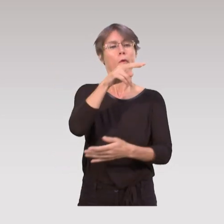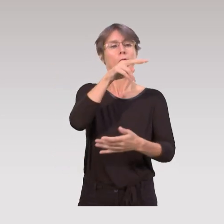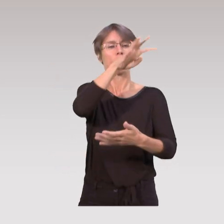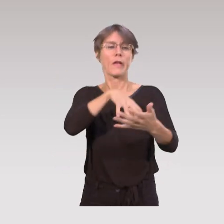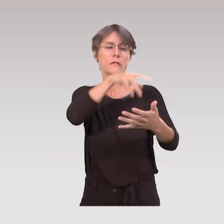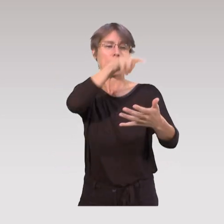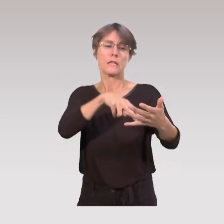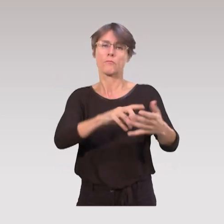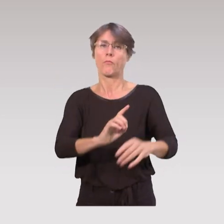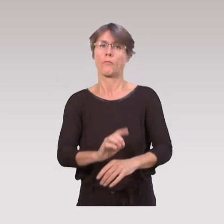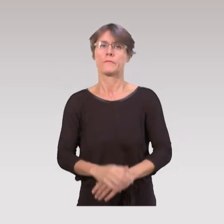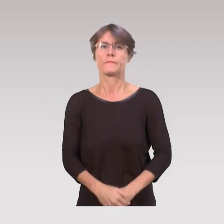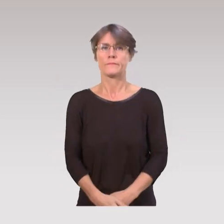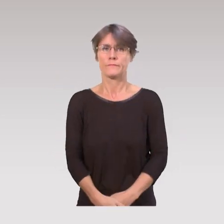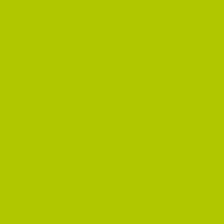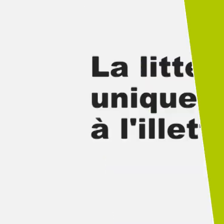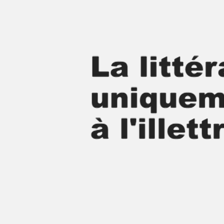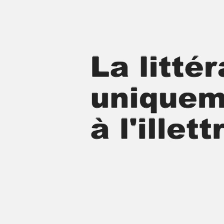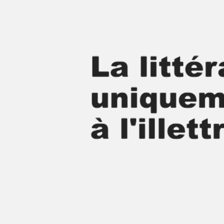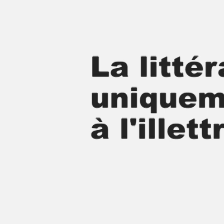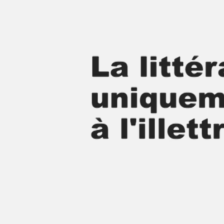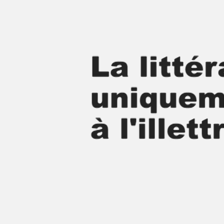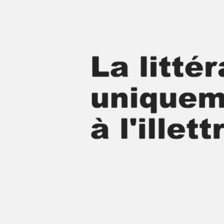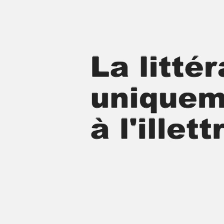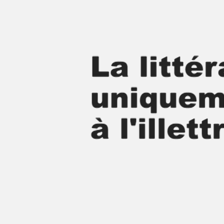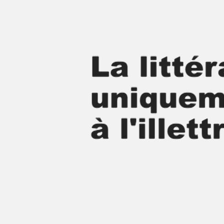que seulement être capable de lire un texte.